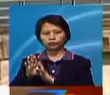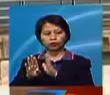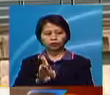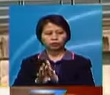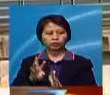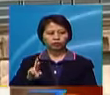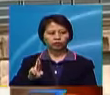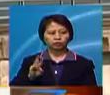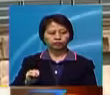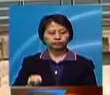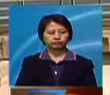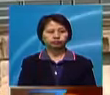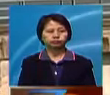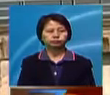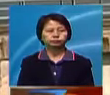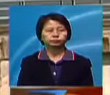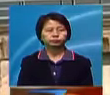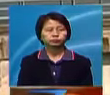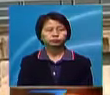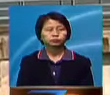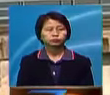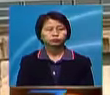RM1.1 bilion.